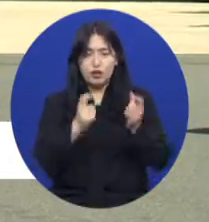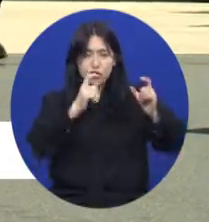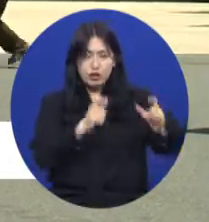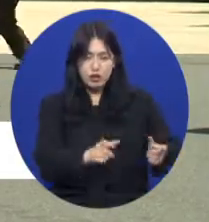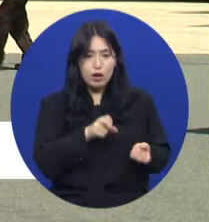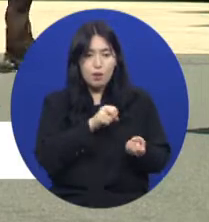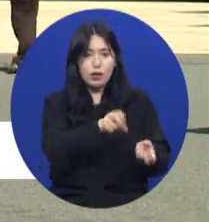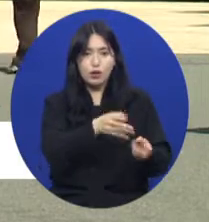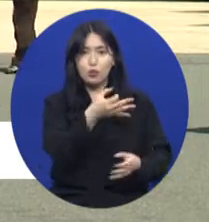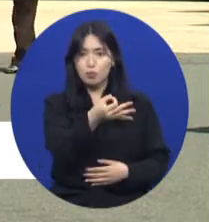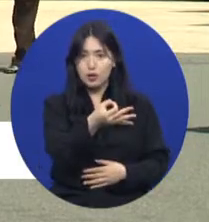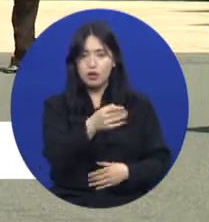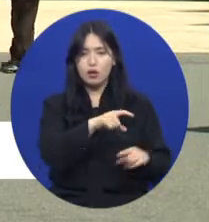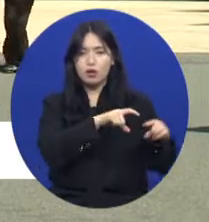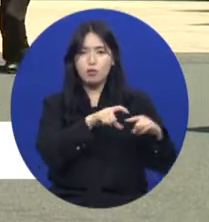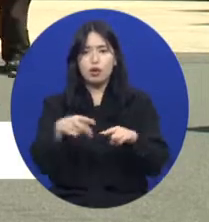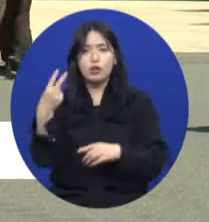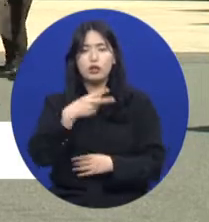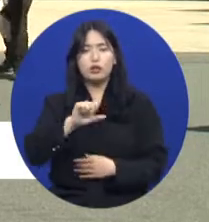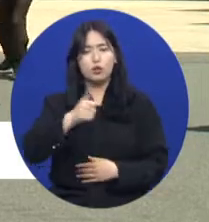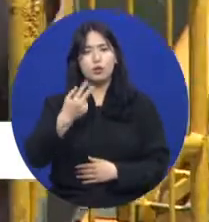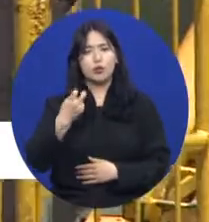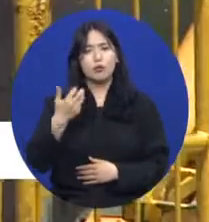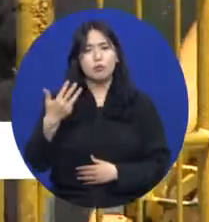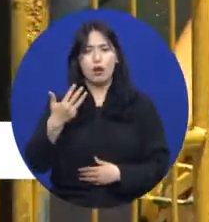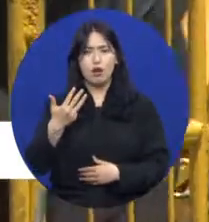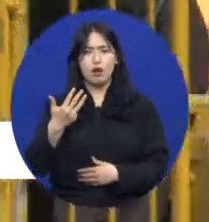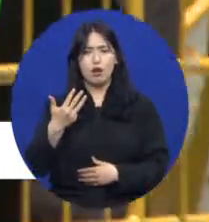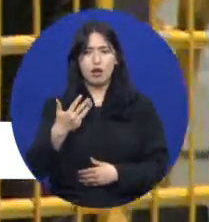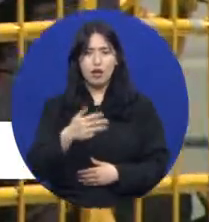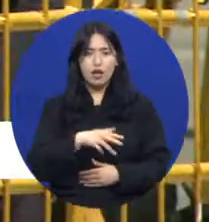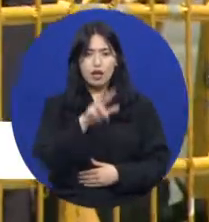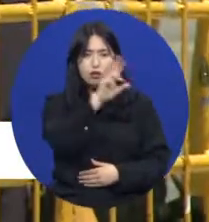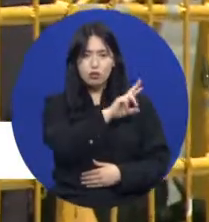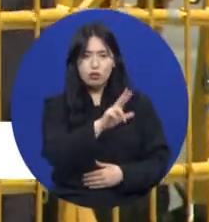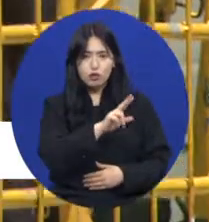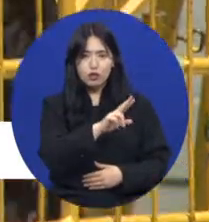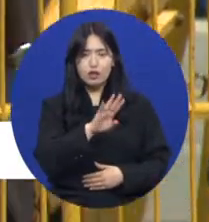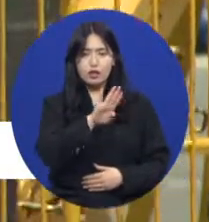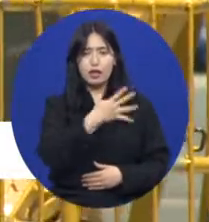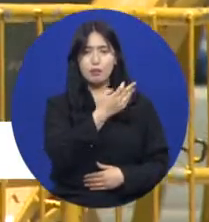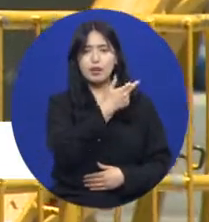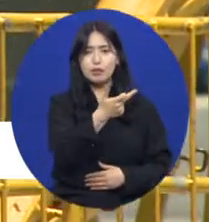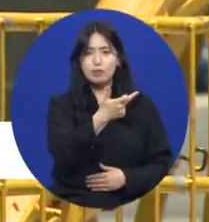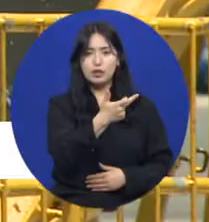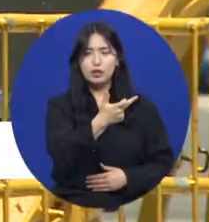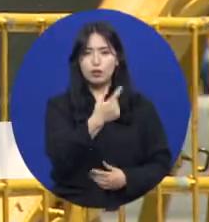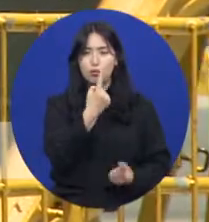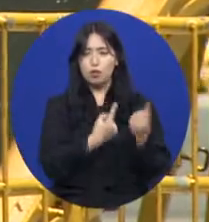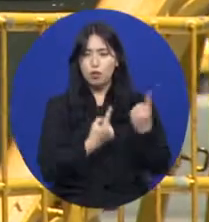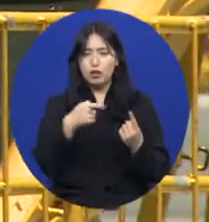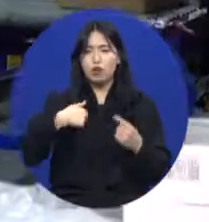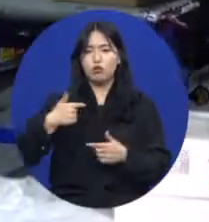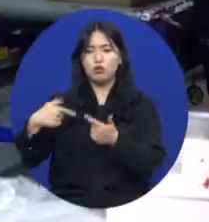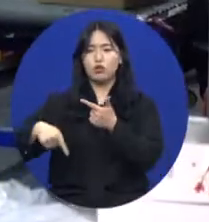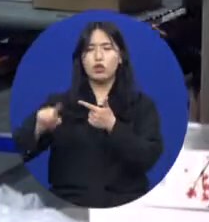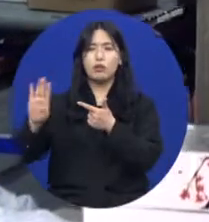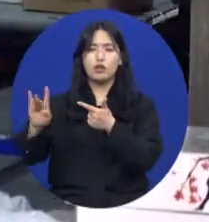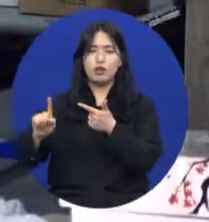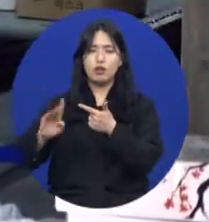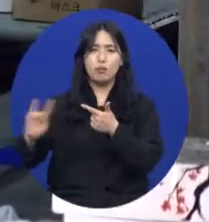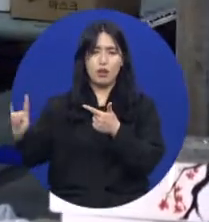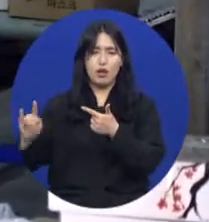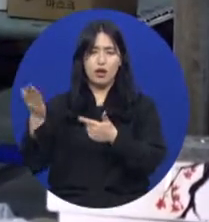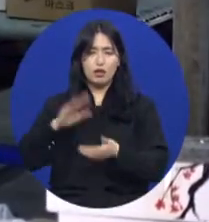택배 배송비는 평균 2,528원으로 내륙의 417원보다 6.1배나 높습니다.